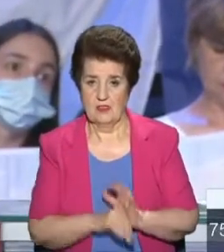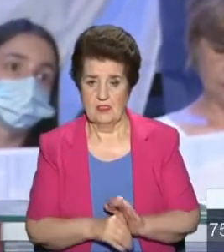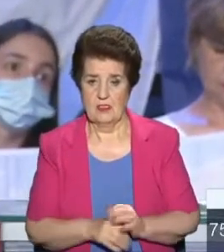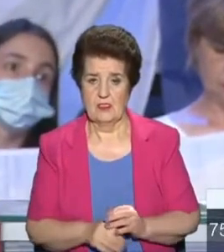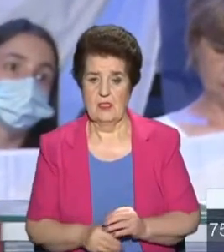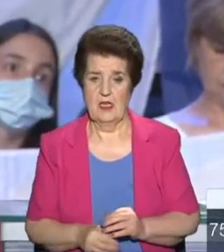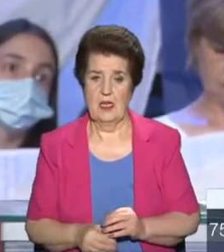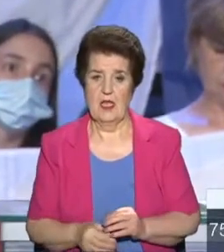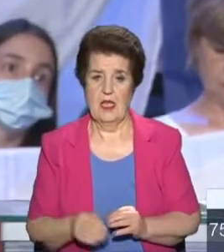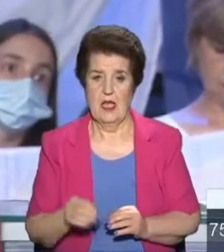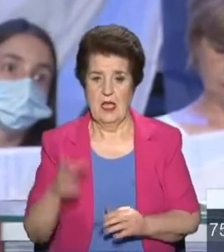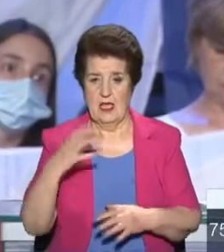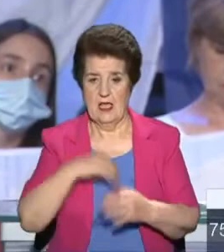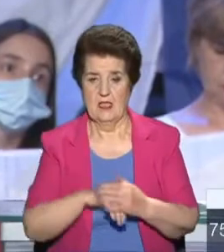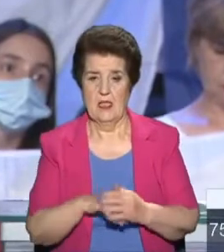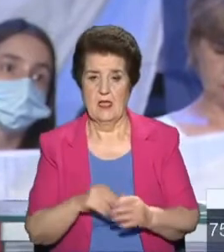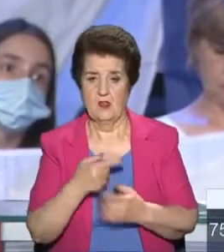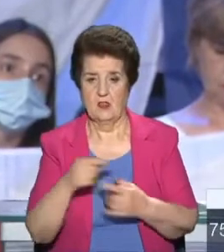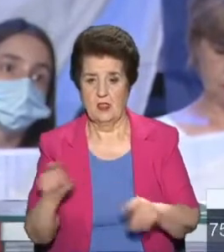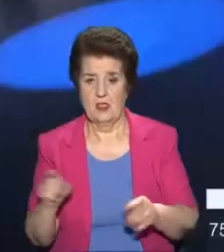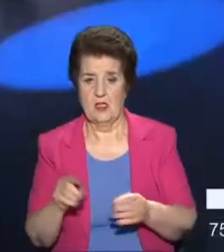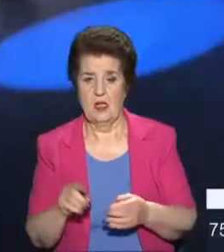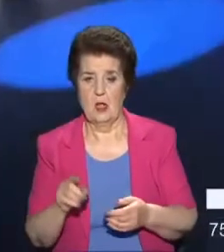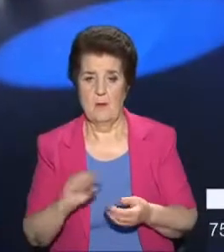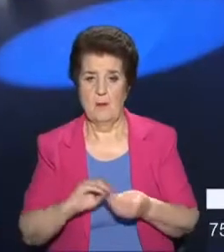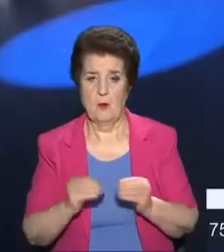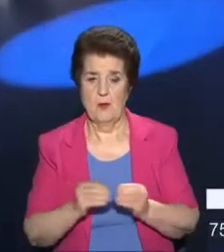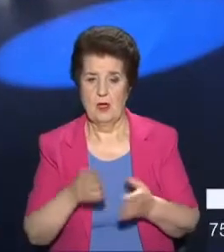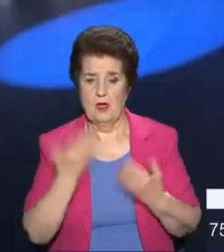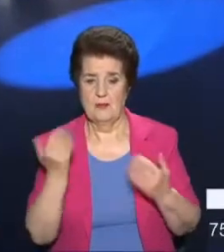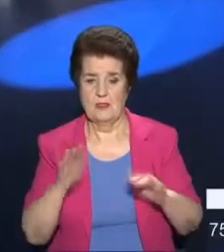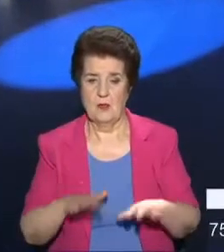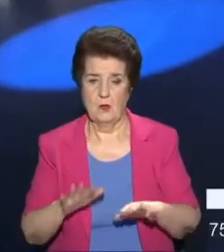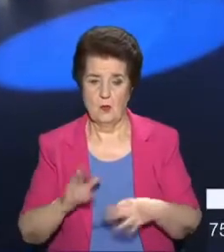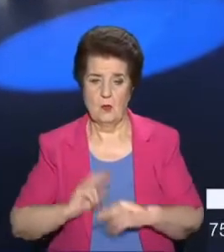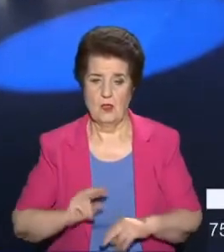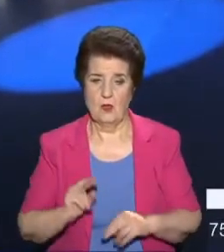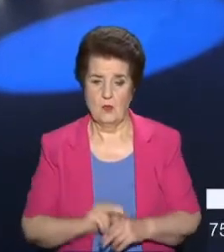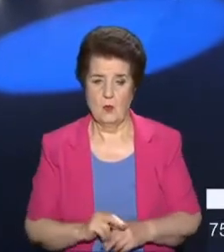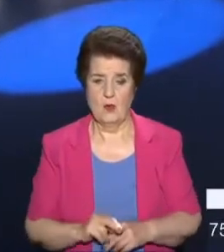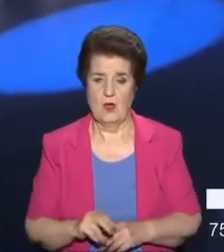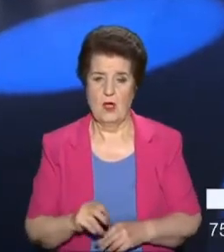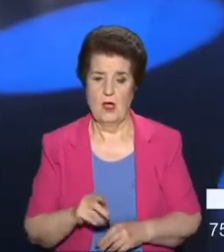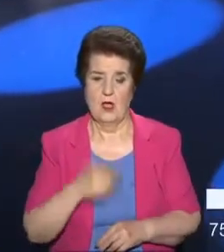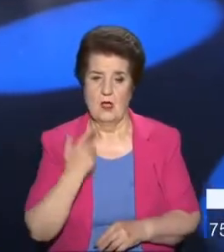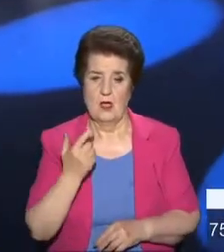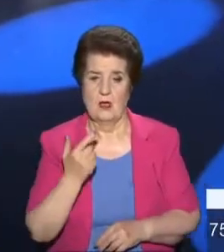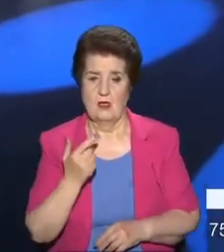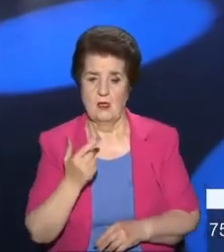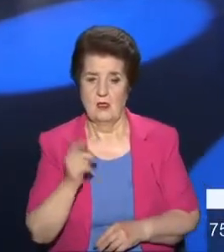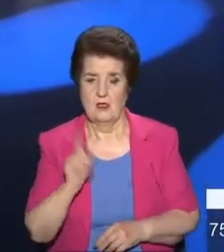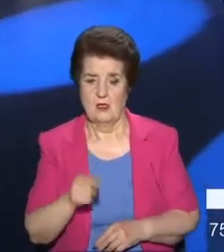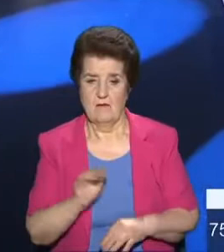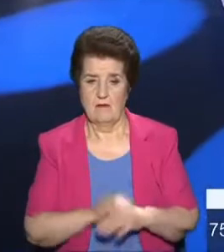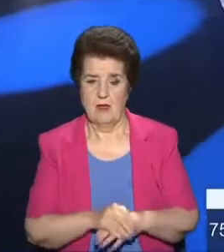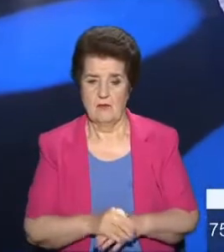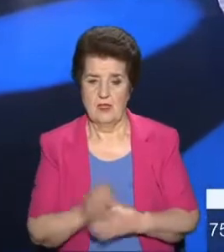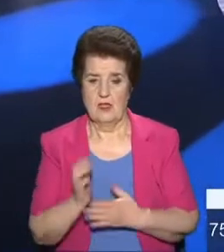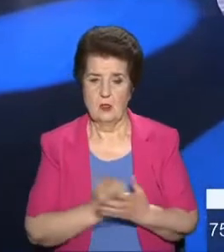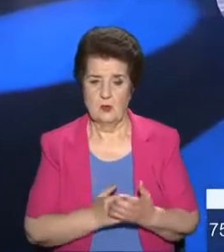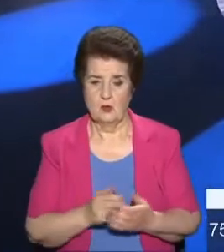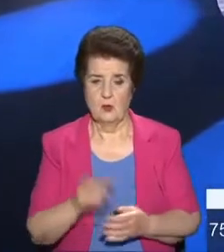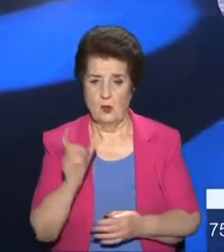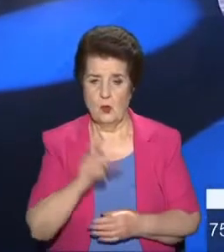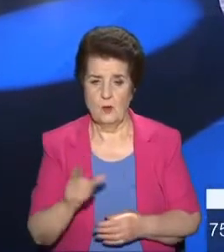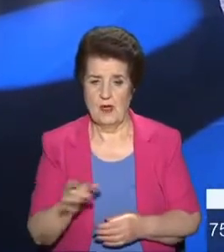de acolo unde se trag și celelalte probleme mă referă la lipsa locurilor de muncă mă refer la faptul că resursa umană de Republica